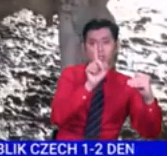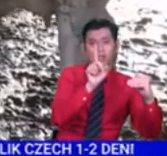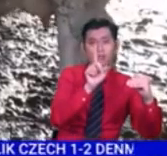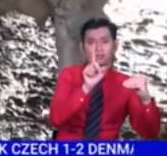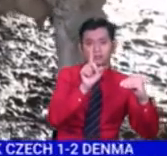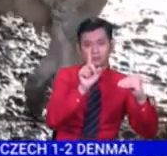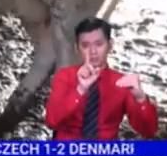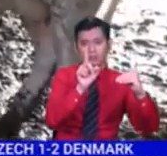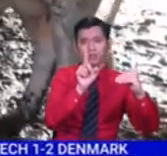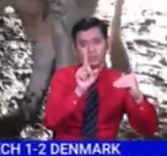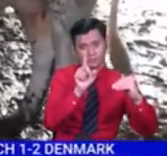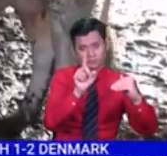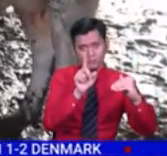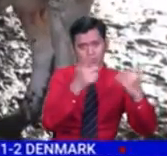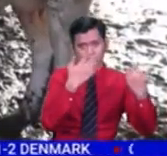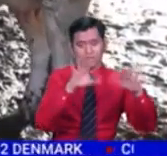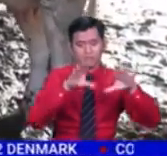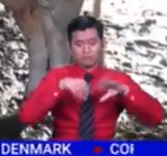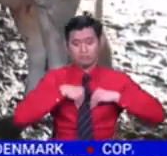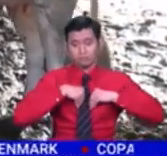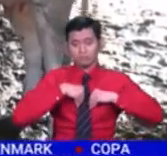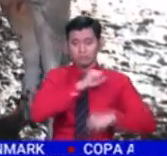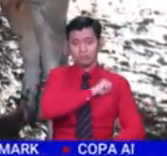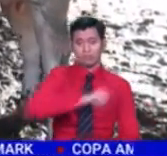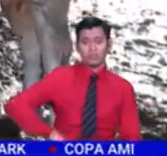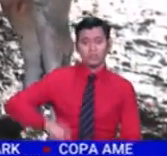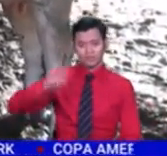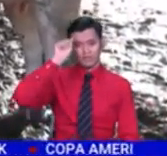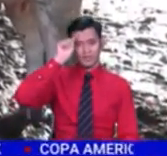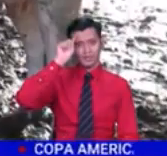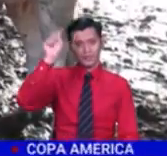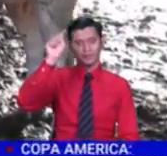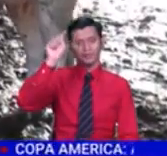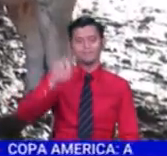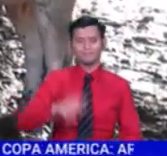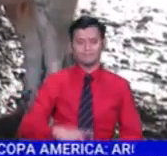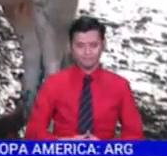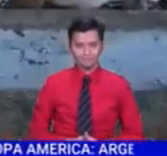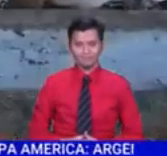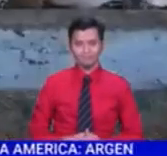Negara selepas mendapat perkenan Sultan Terengganu, Sultan Mizan Zainal Abidin.